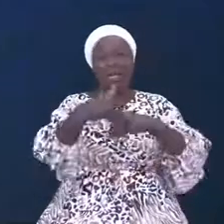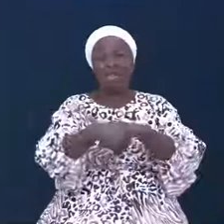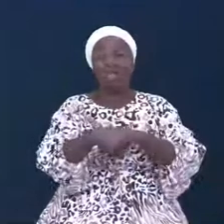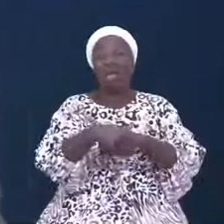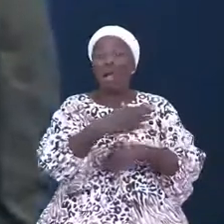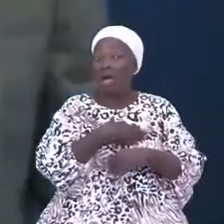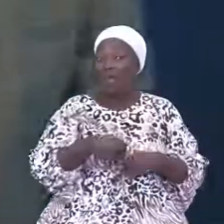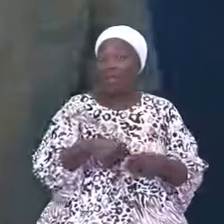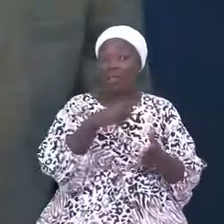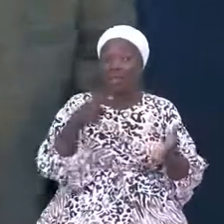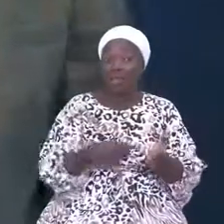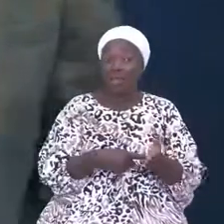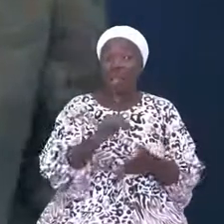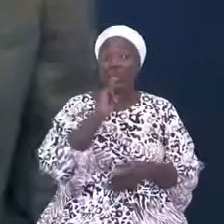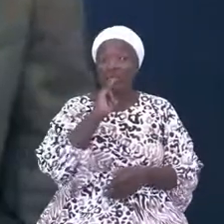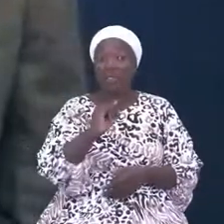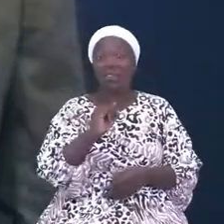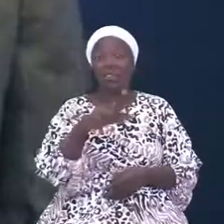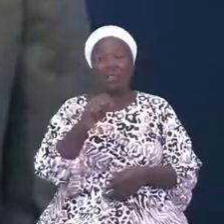dois l'avoir ce soir.